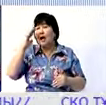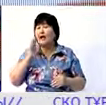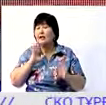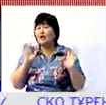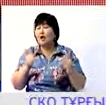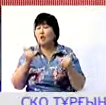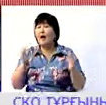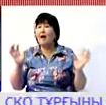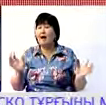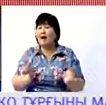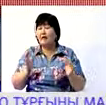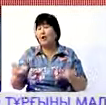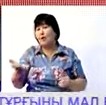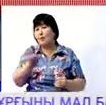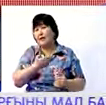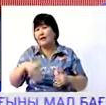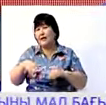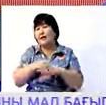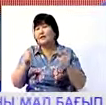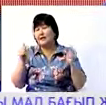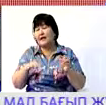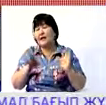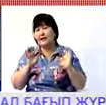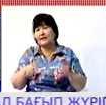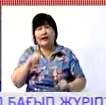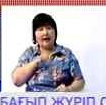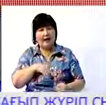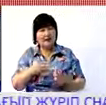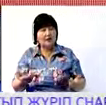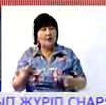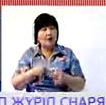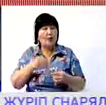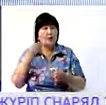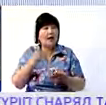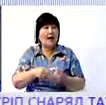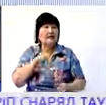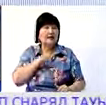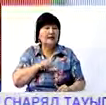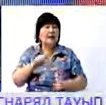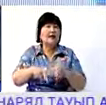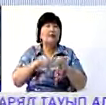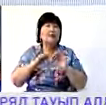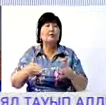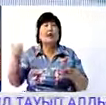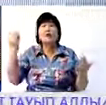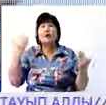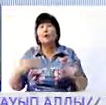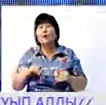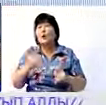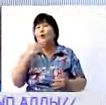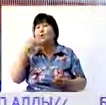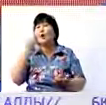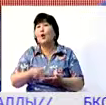тағу, аялау біздің халқымызда ғана тән ізгі қасиеттер. Осы асыл қасиеттерді келер ұрпақтың бойында дартып,